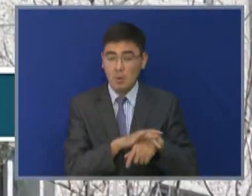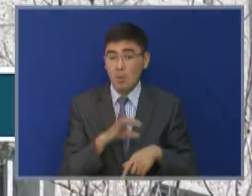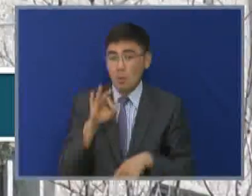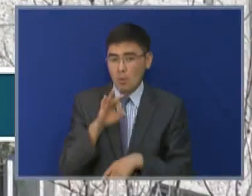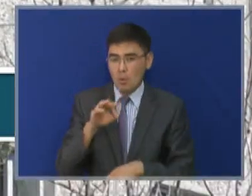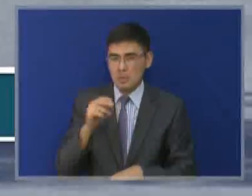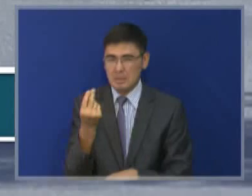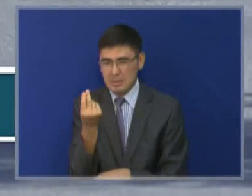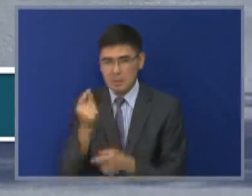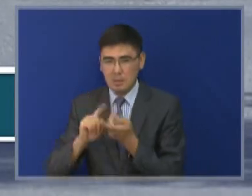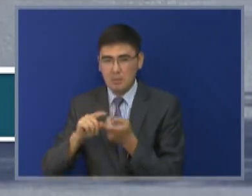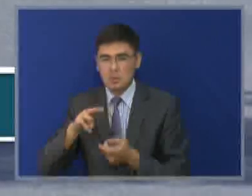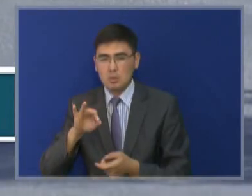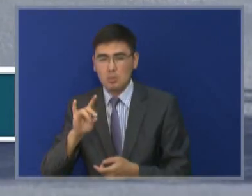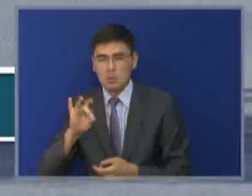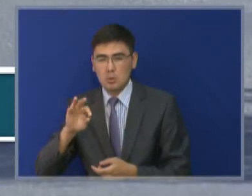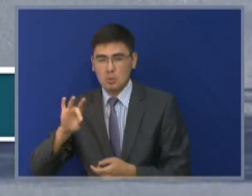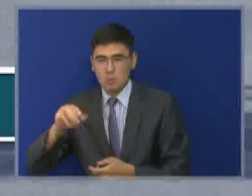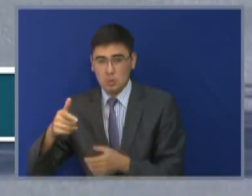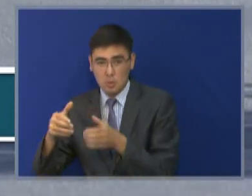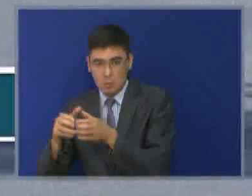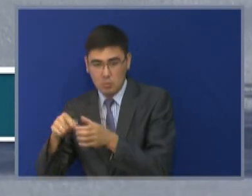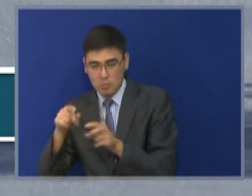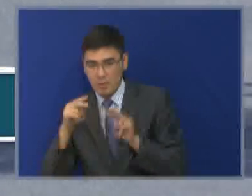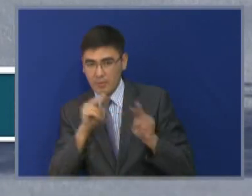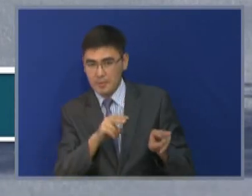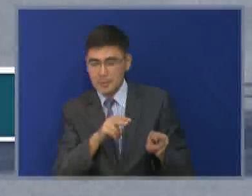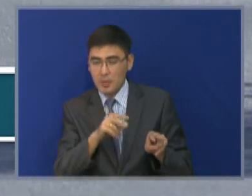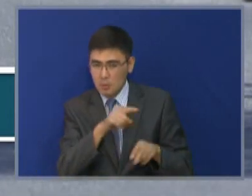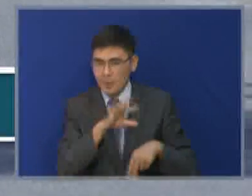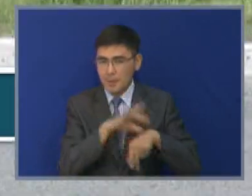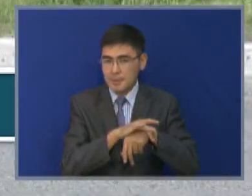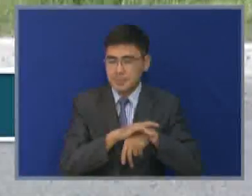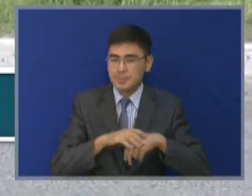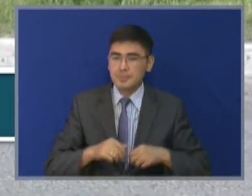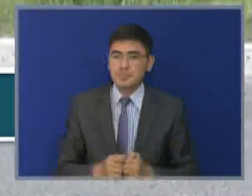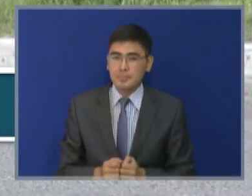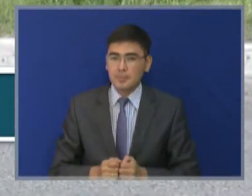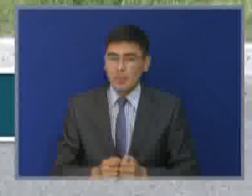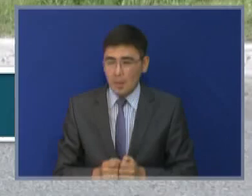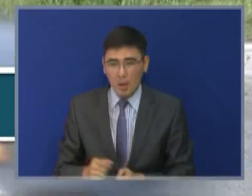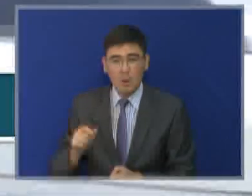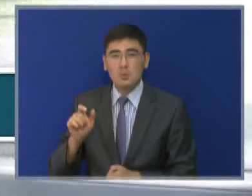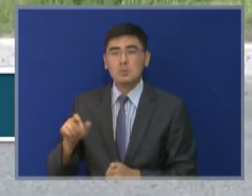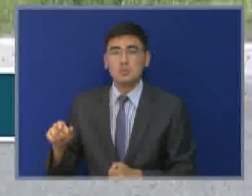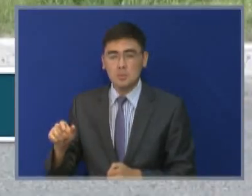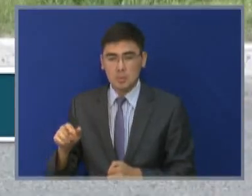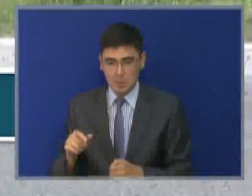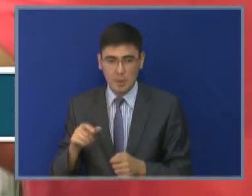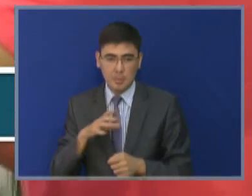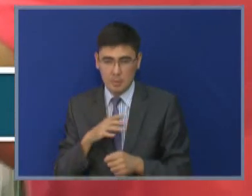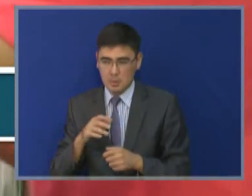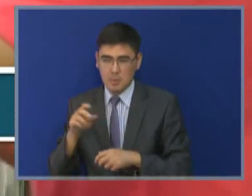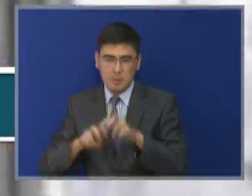мониторинг комитетіне сілтеме жасап. Шығыс Қазақстан облысы бойынша экономикалық тергеу департаментінің қызметкерлері жедел